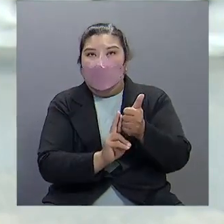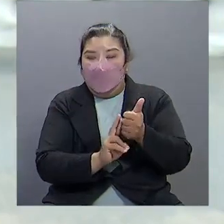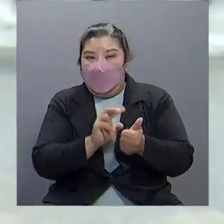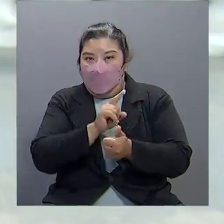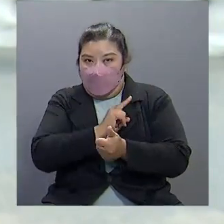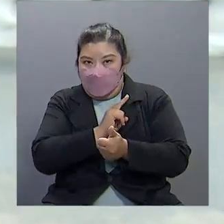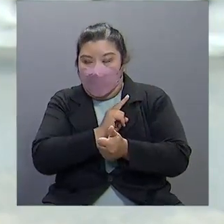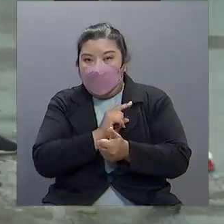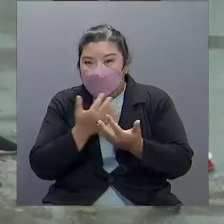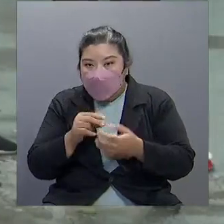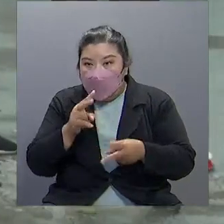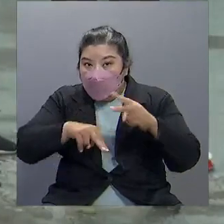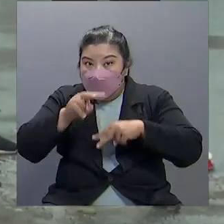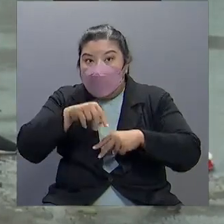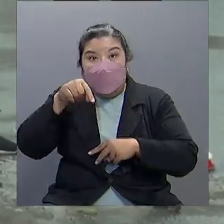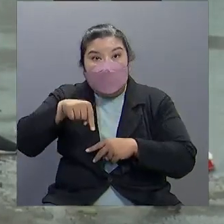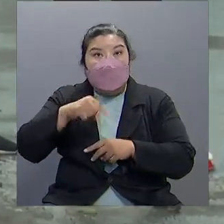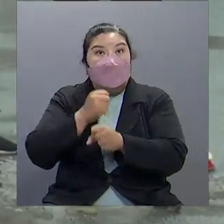เทพมหานครด้วยค่ะ